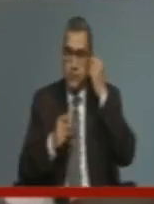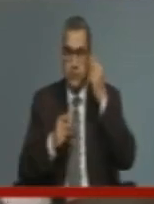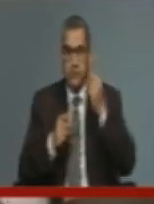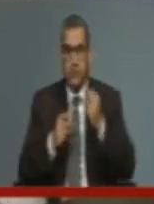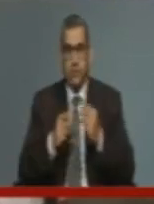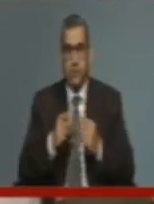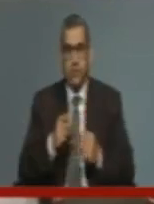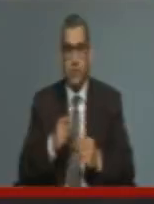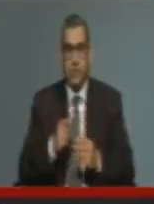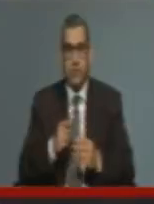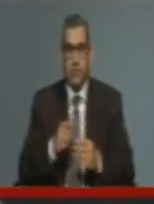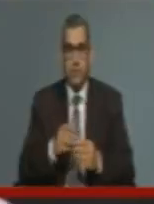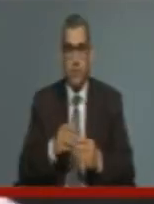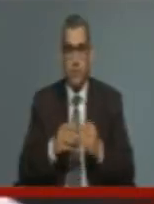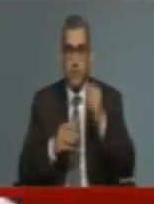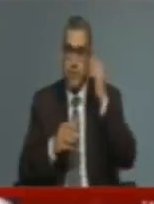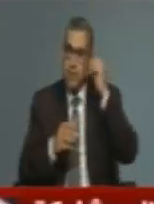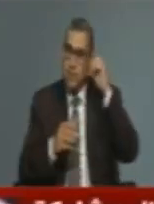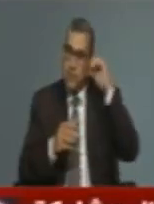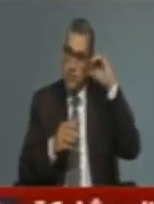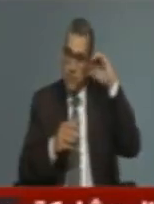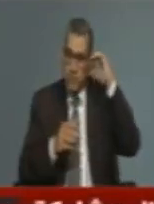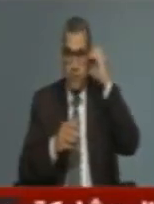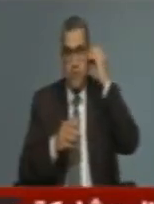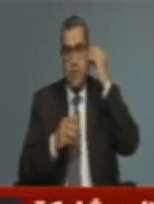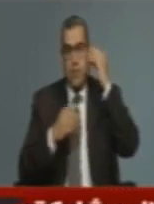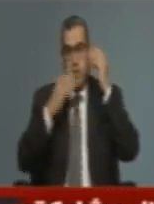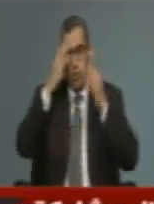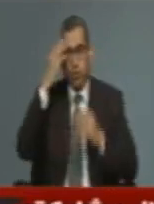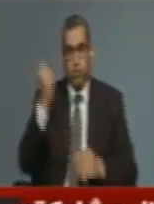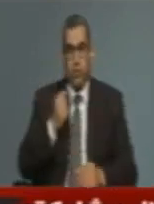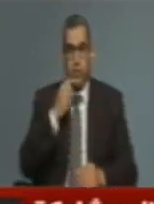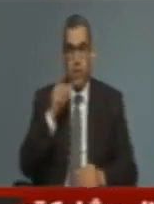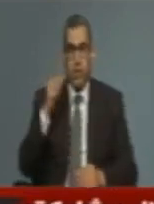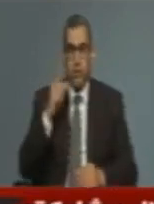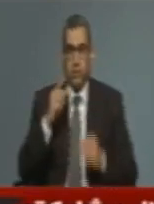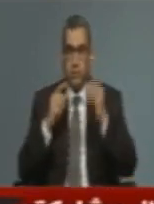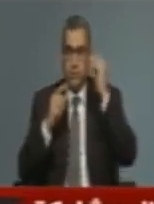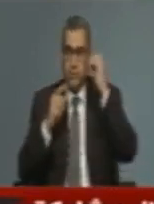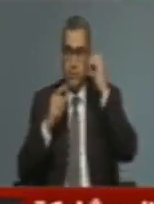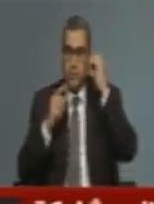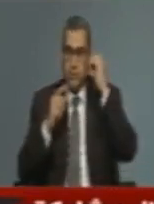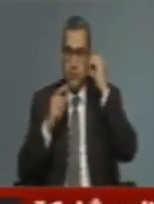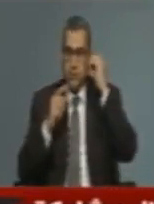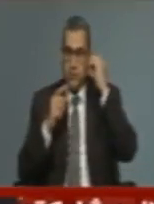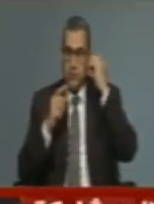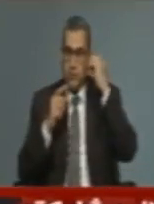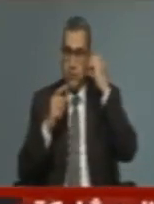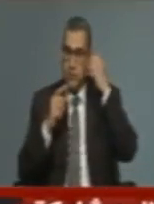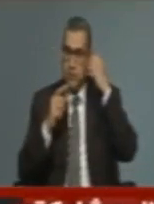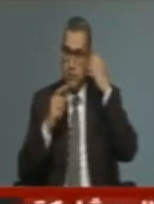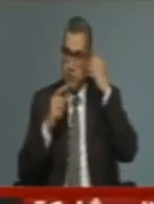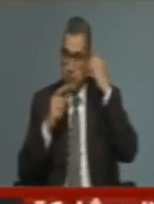الله. هلقي لحضرتك شعر بعنوان طوبك الاخضر للشاعر حشمة الصادق. طيب اتفضلي.